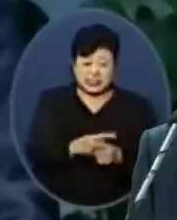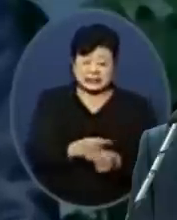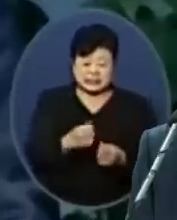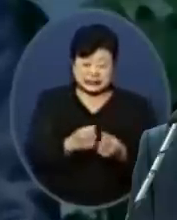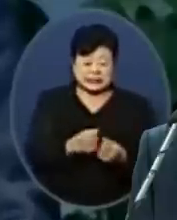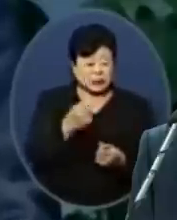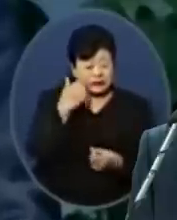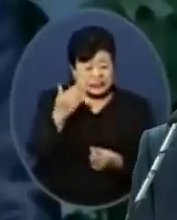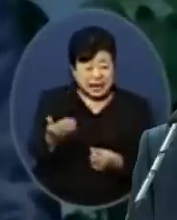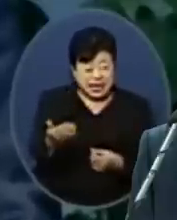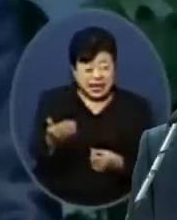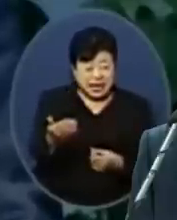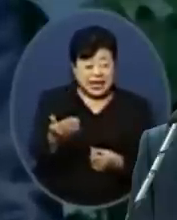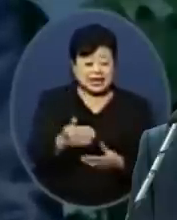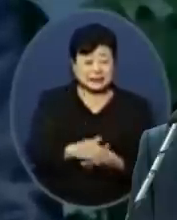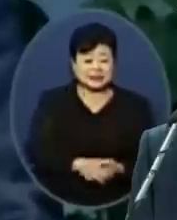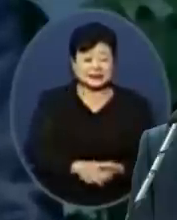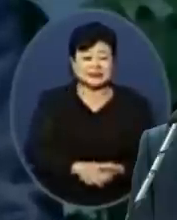싸우러 가겠다니